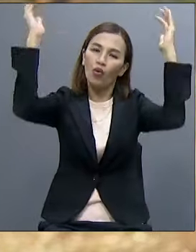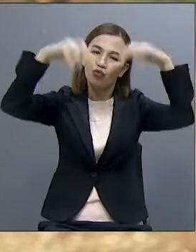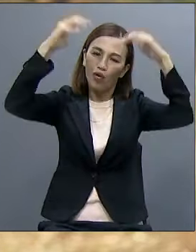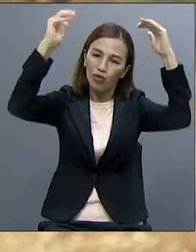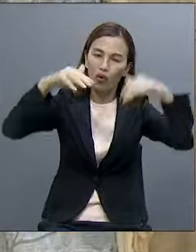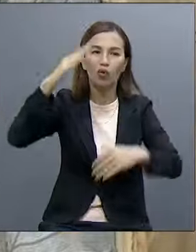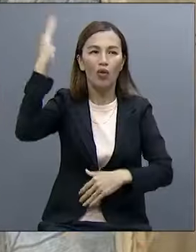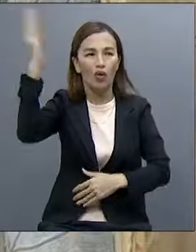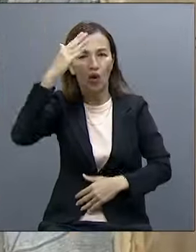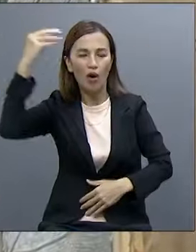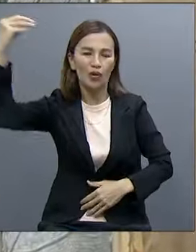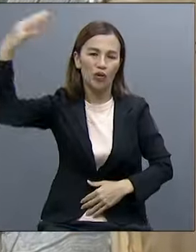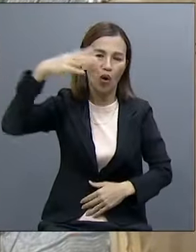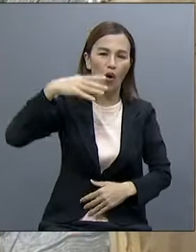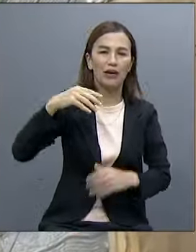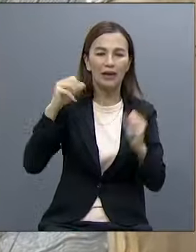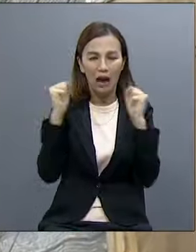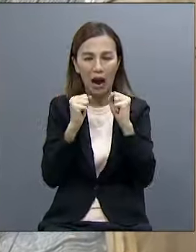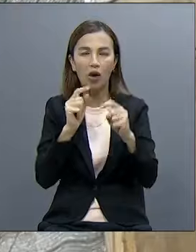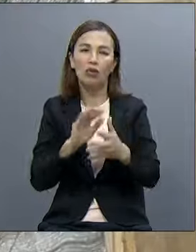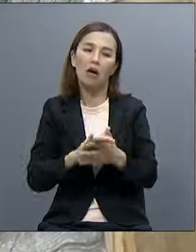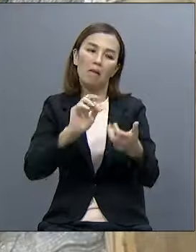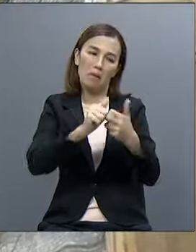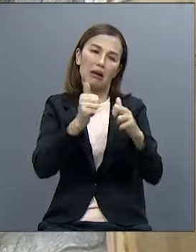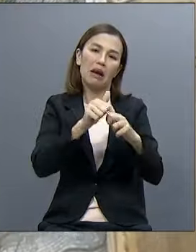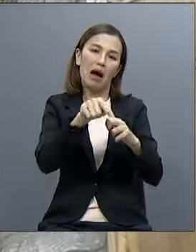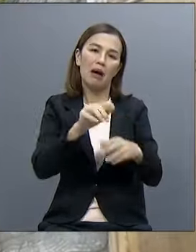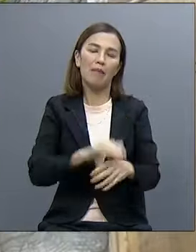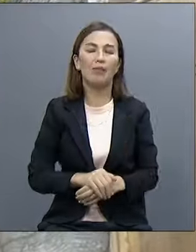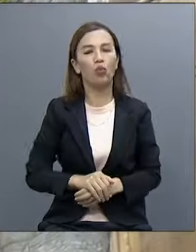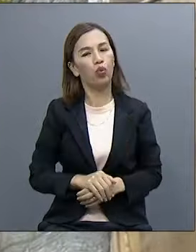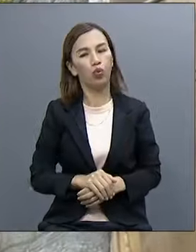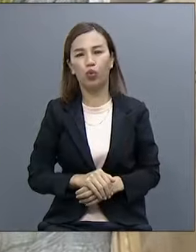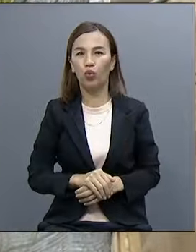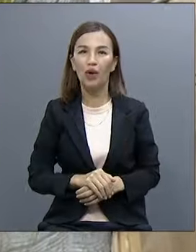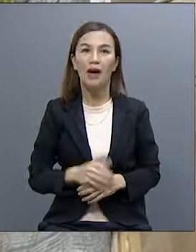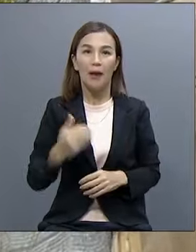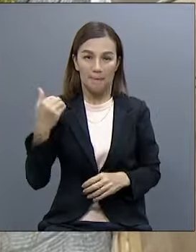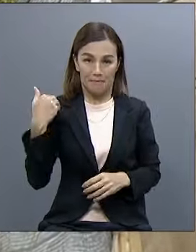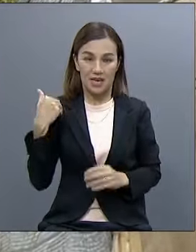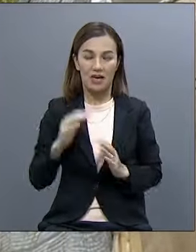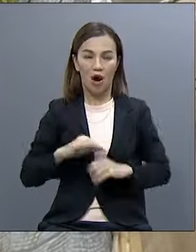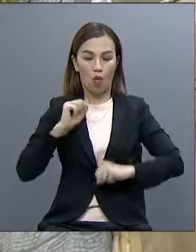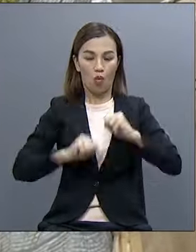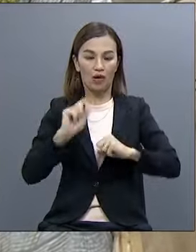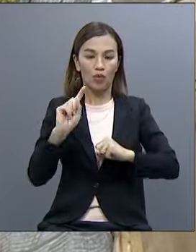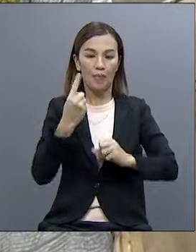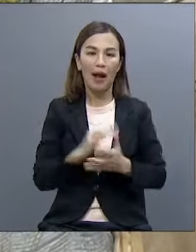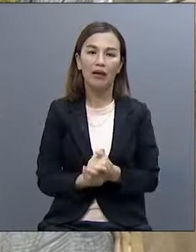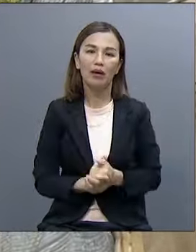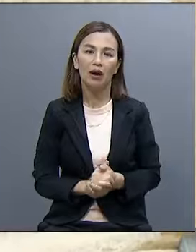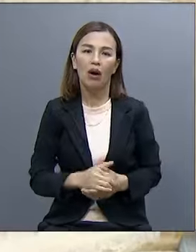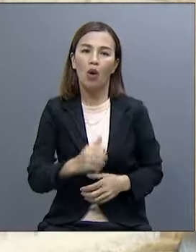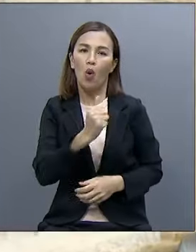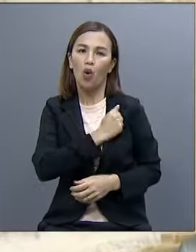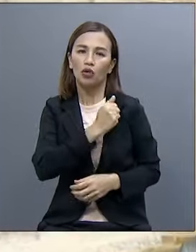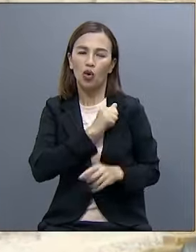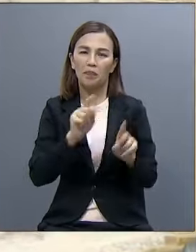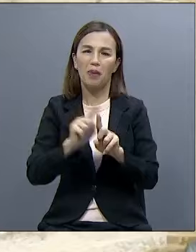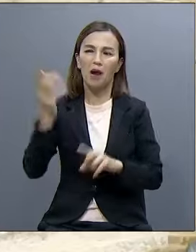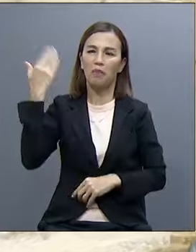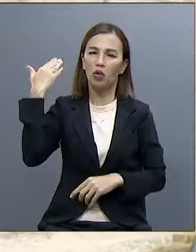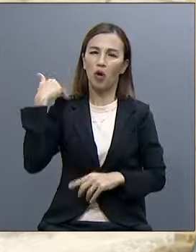ได้ครับเราเป็นคนรุ่นใหม่เนี่ยเราไม่ใช่แบบเกษตรกรที่หลังสู้ฟ้าหน้าสู้ดินเหมือนเกษตรกรเก่